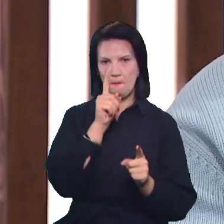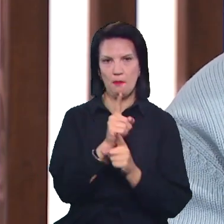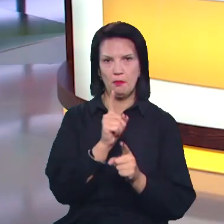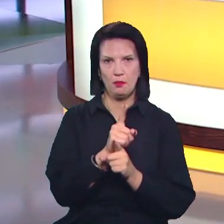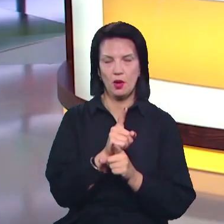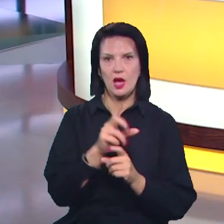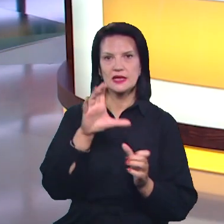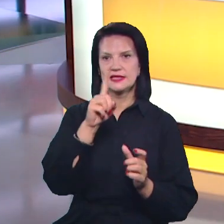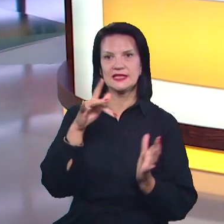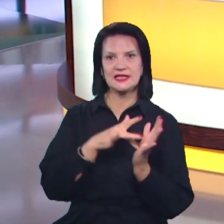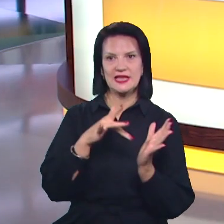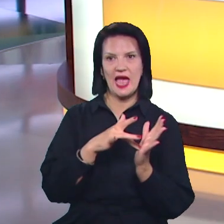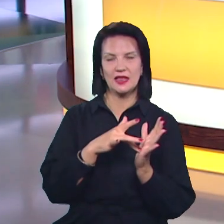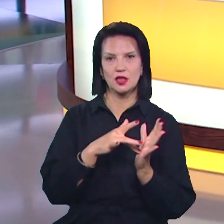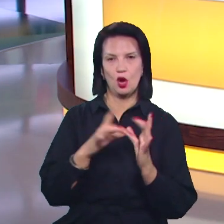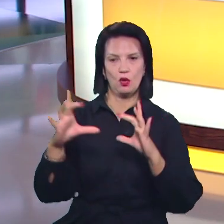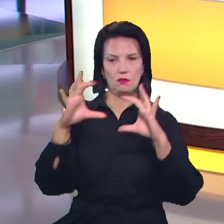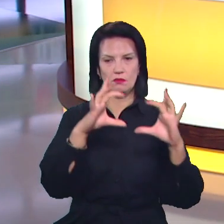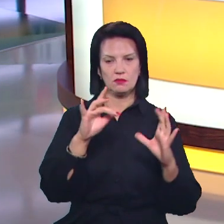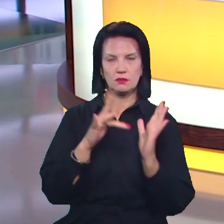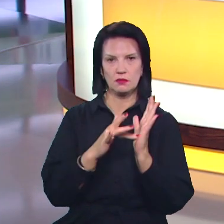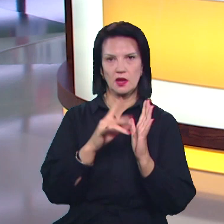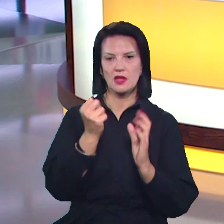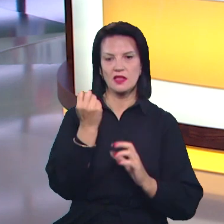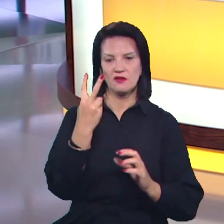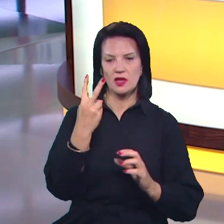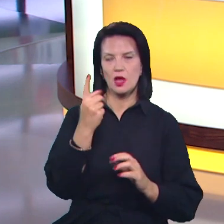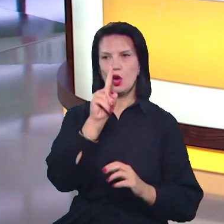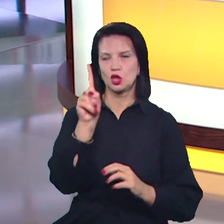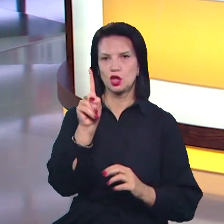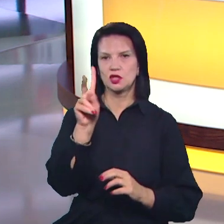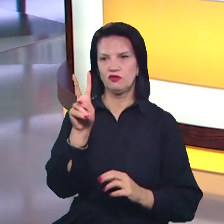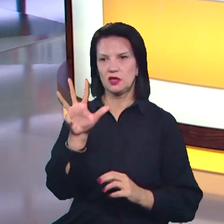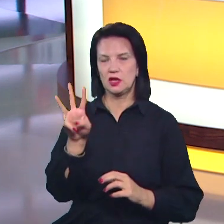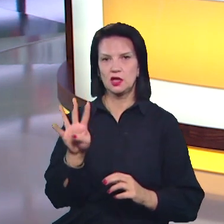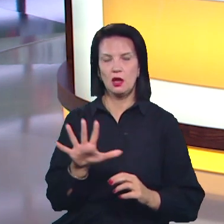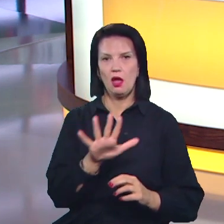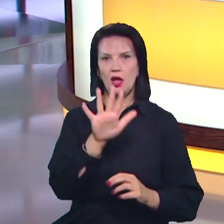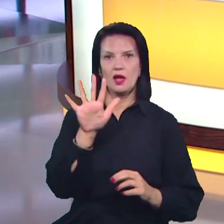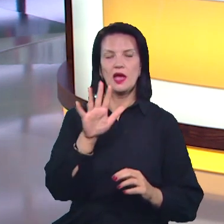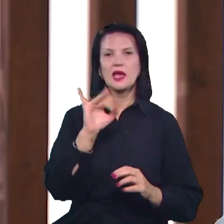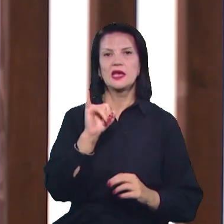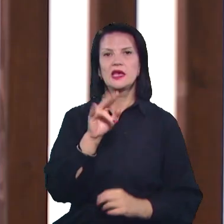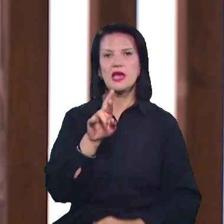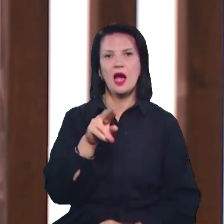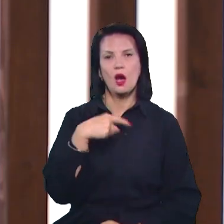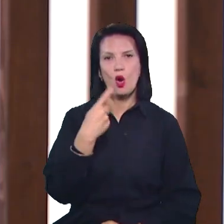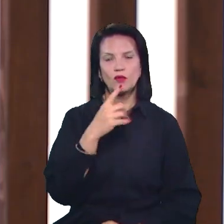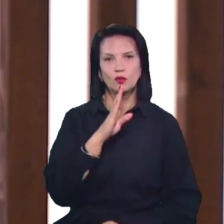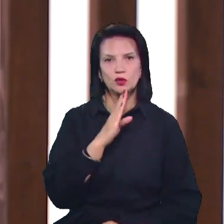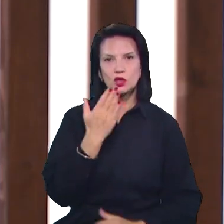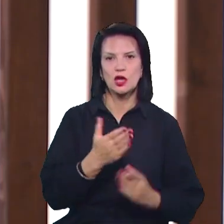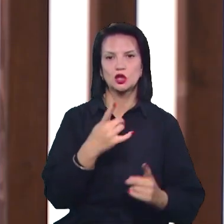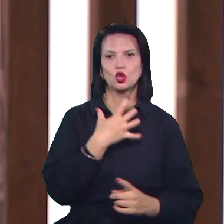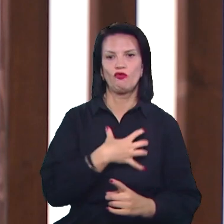центру циферблату на 12 годин, на 1 годину, 2-3. Угу. Я жінкам говорю, якщо ви... Важливо